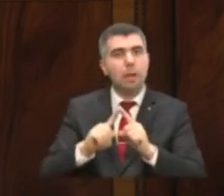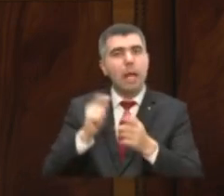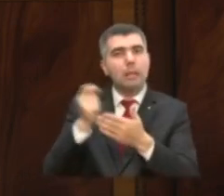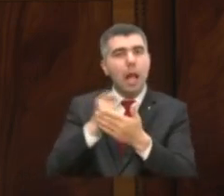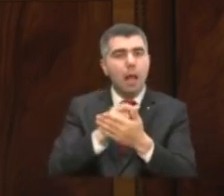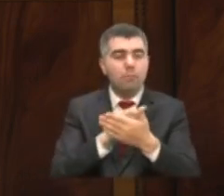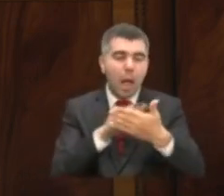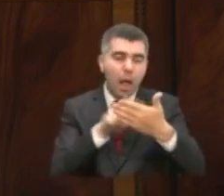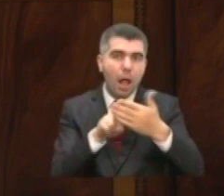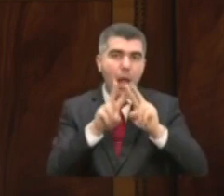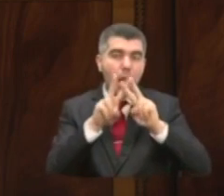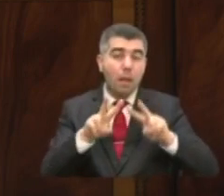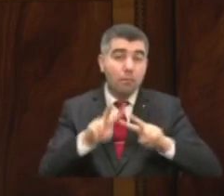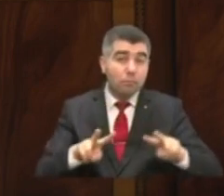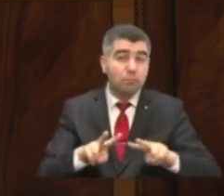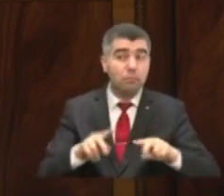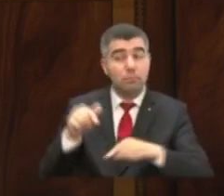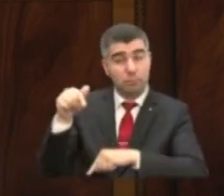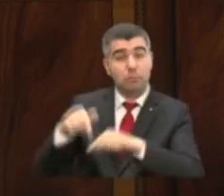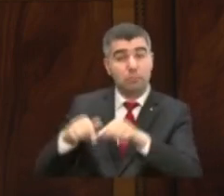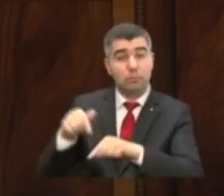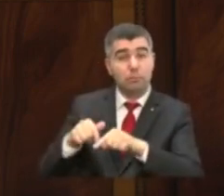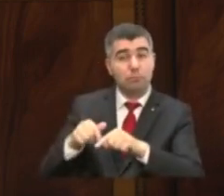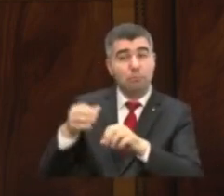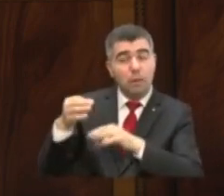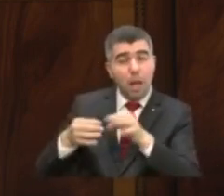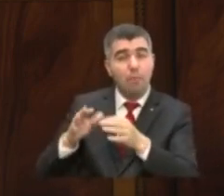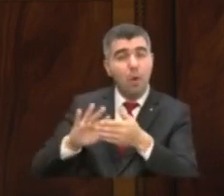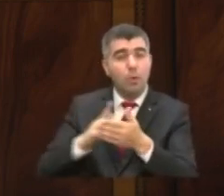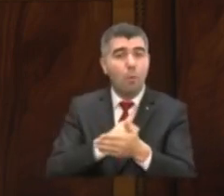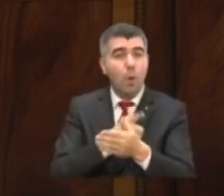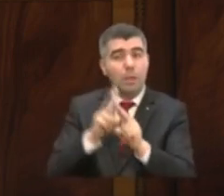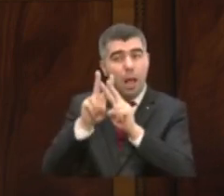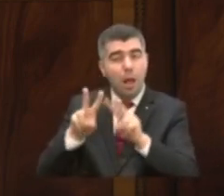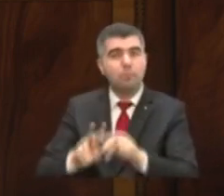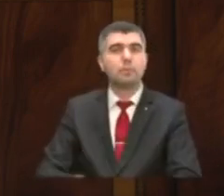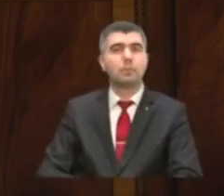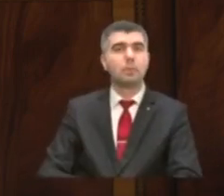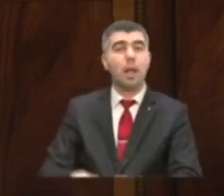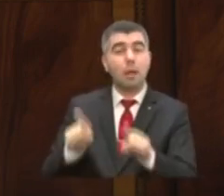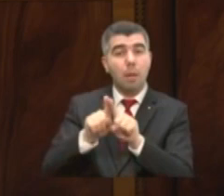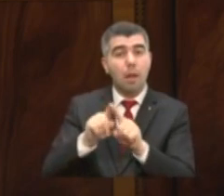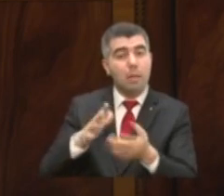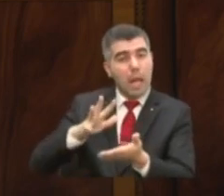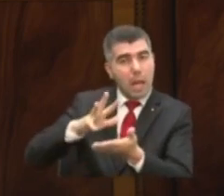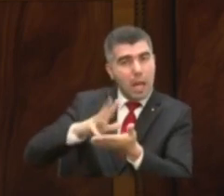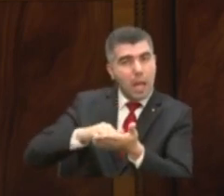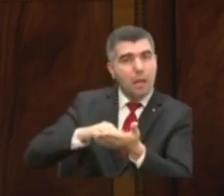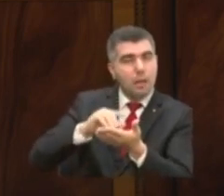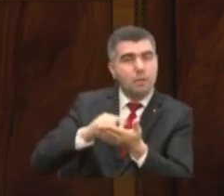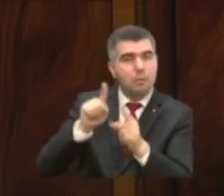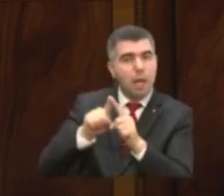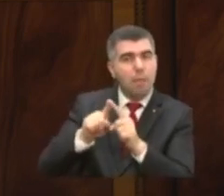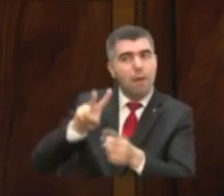الدراسة لأن فيها طعون لدى اللجنة الوطنية. بلغ عدد اللاجئين المعترف بهم من قبل مكتب شؤون اللاجئين